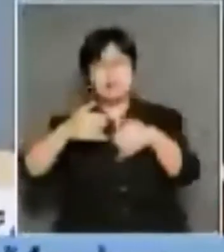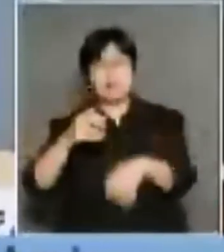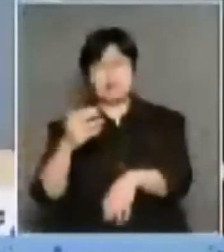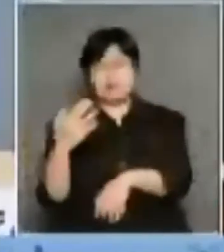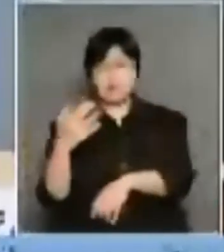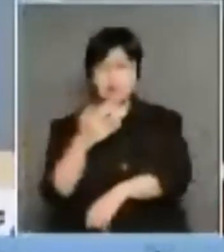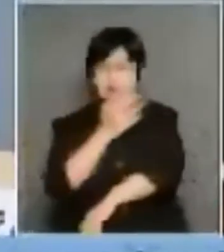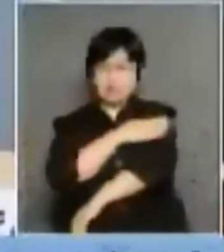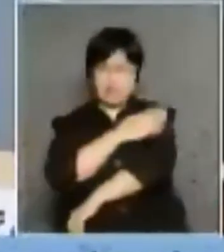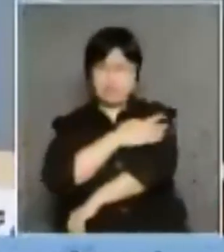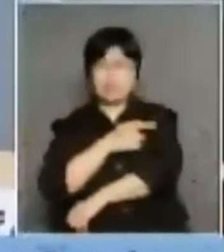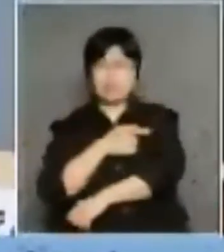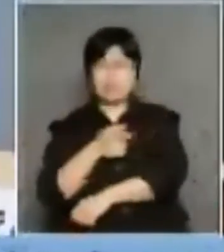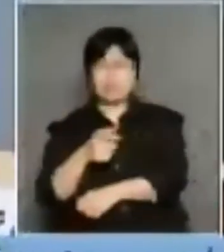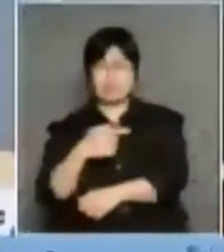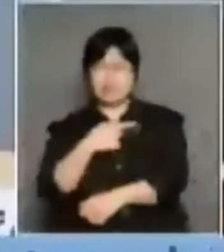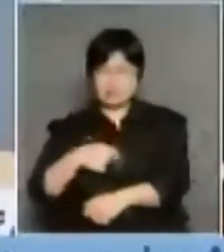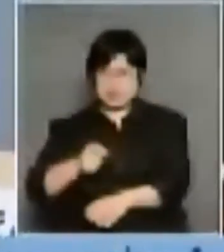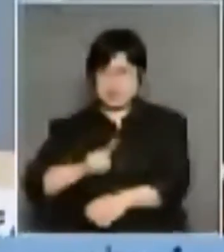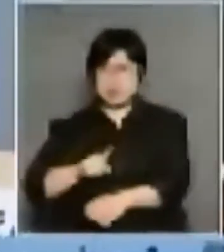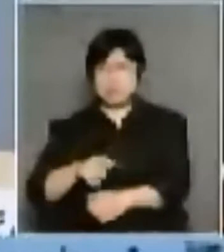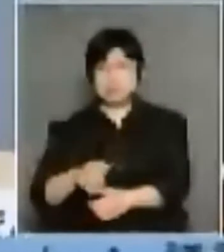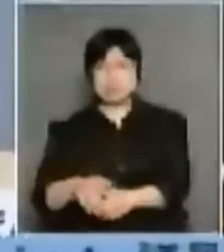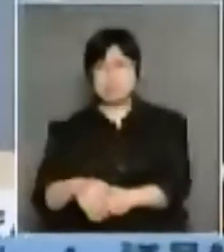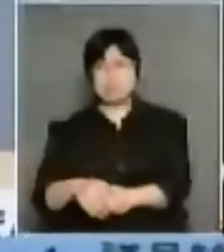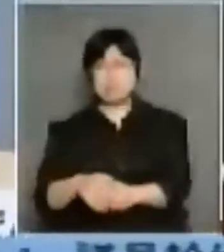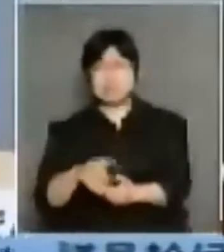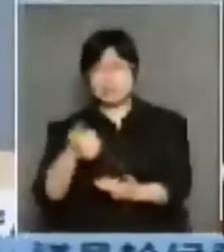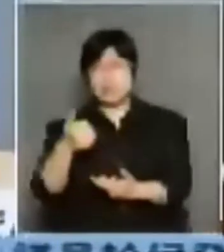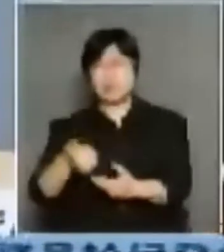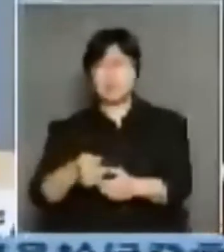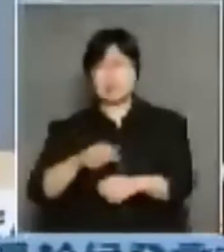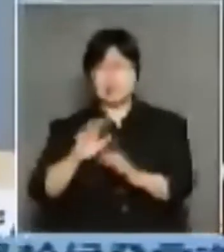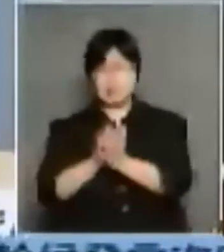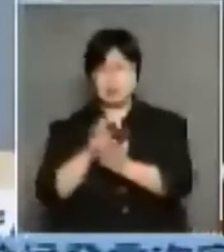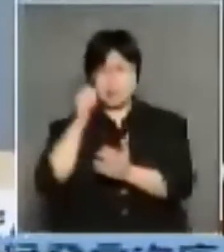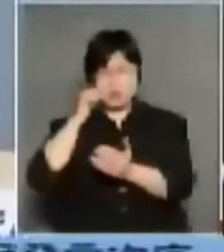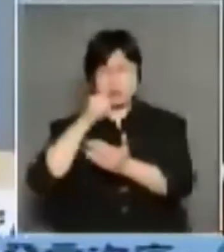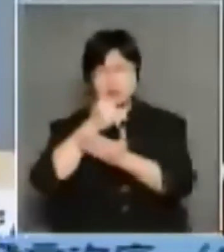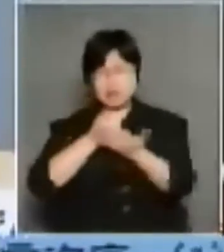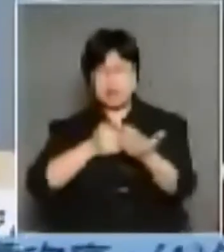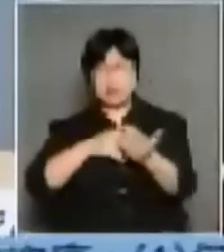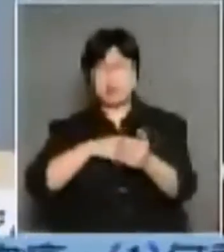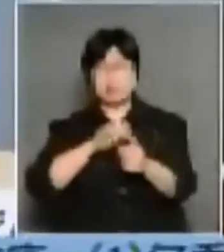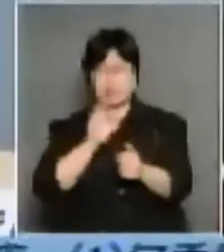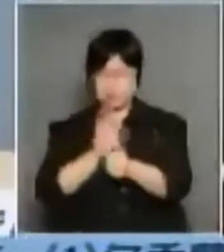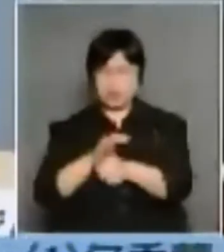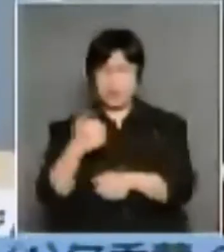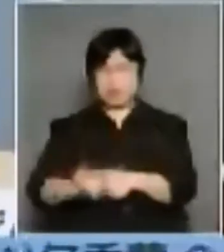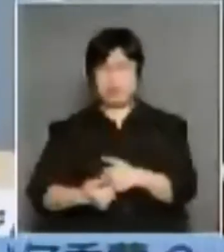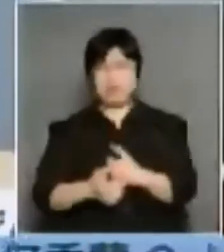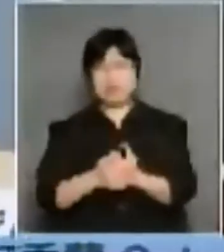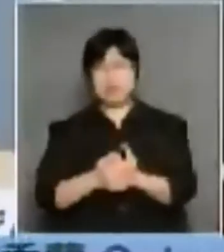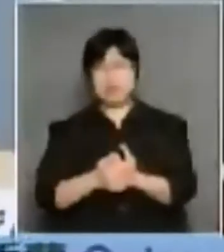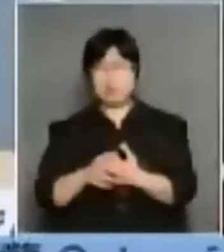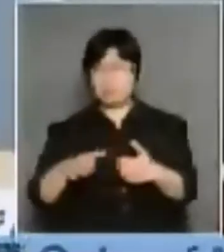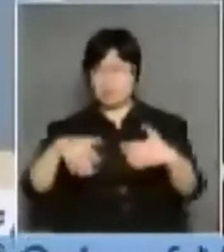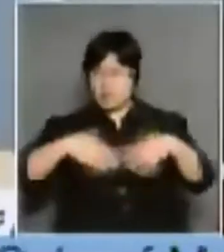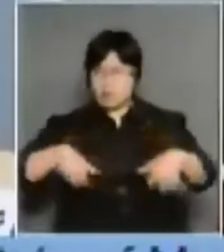啊長毛點啊，我話喂中央呢個全民退保啦，係咪啊？我唔係玩